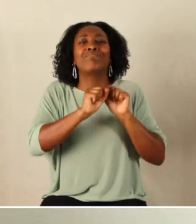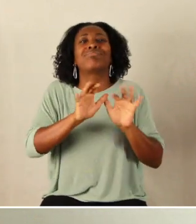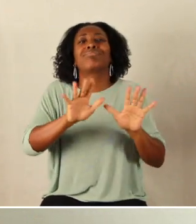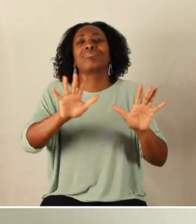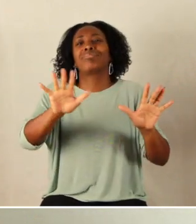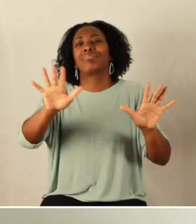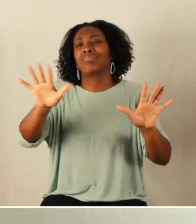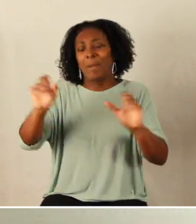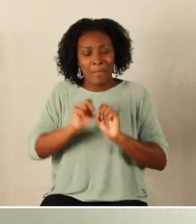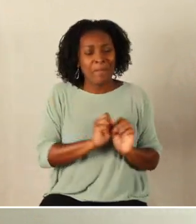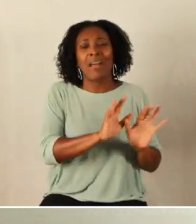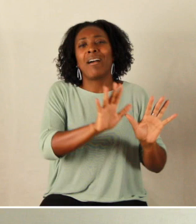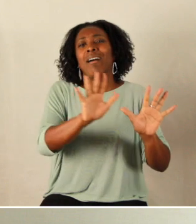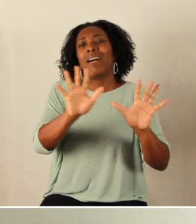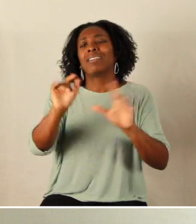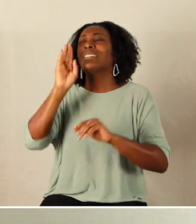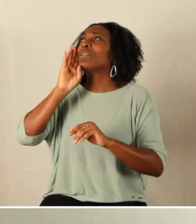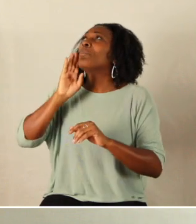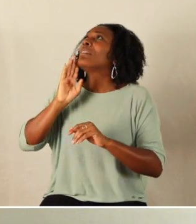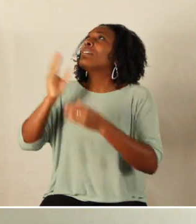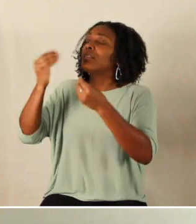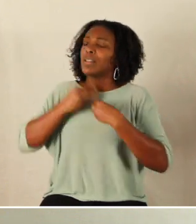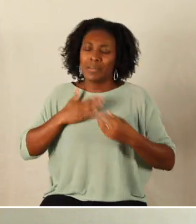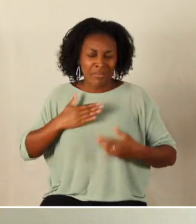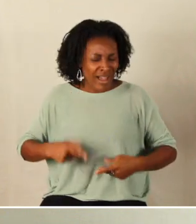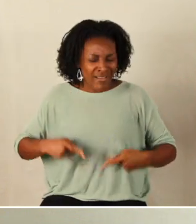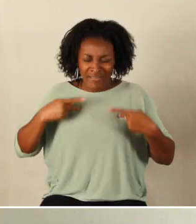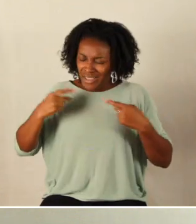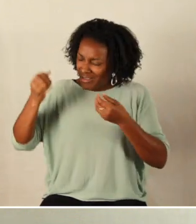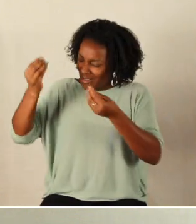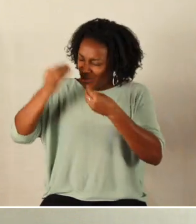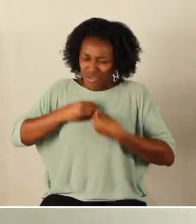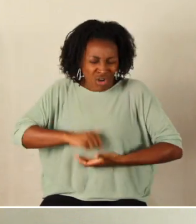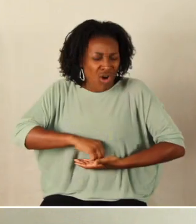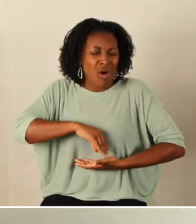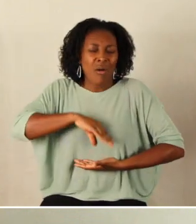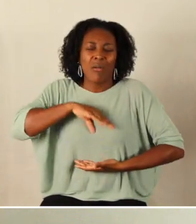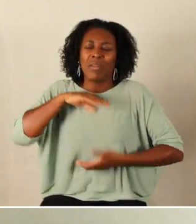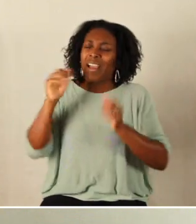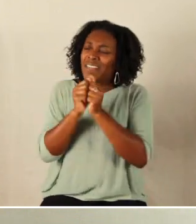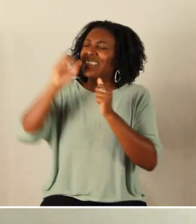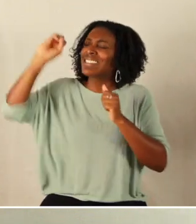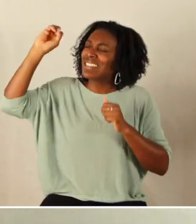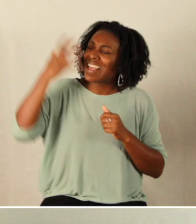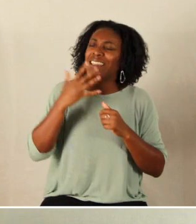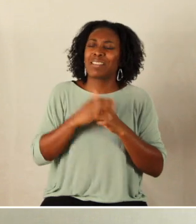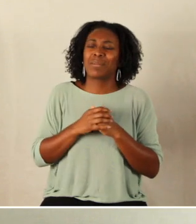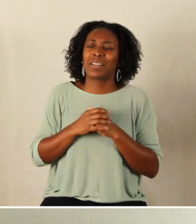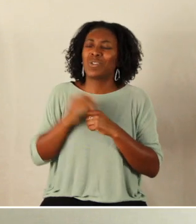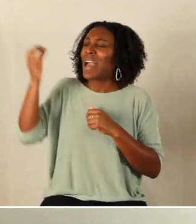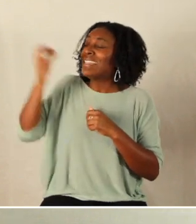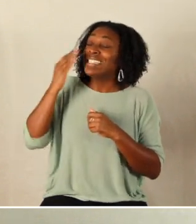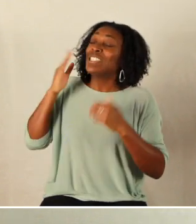par hasard. Seigneur, remplis ma vie par ton esprit. Tu as dit, Seigneur, que si on te demande, on